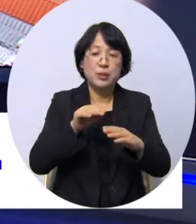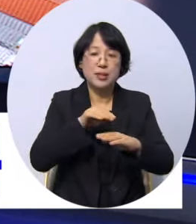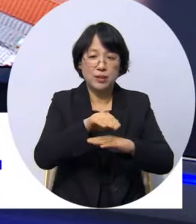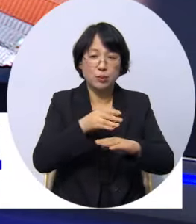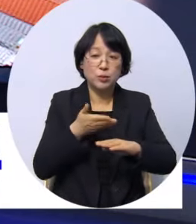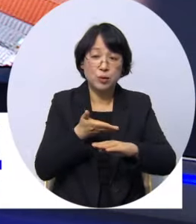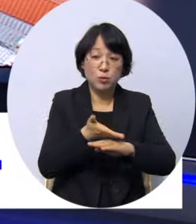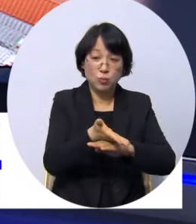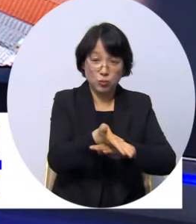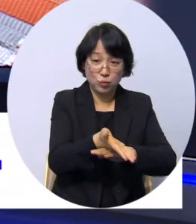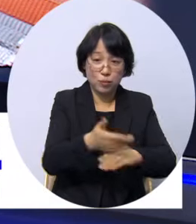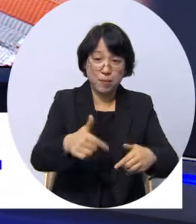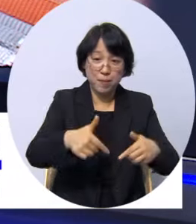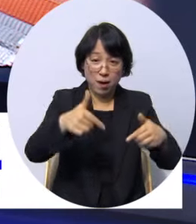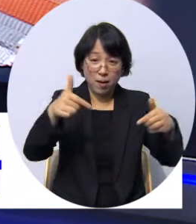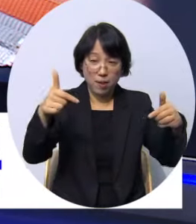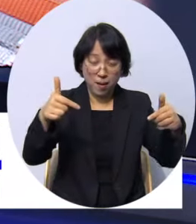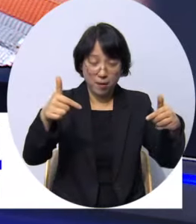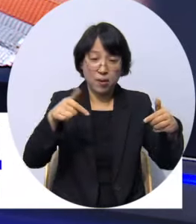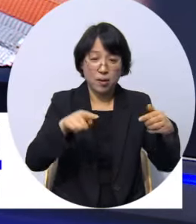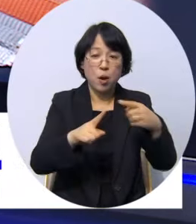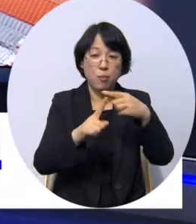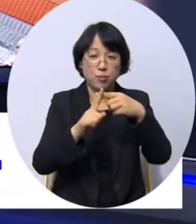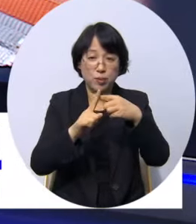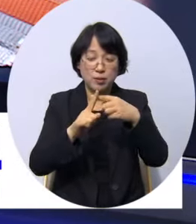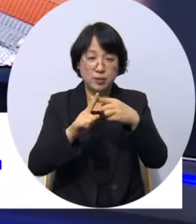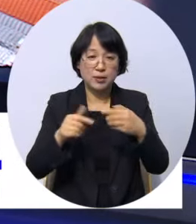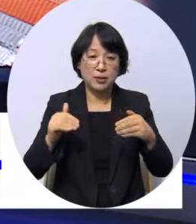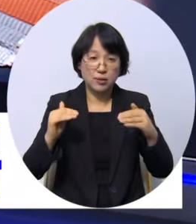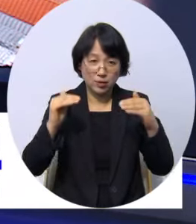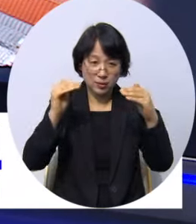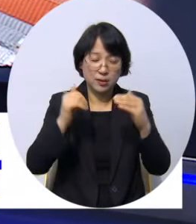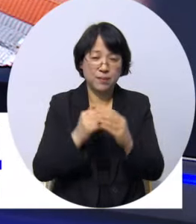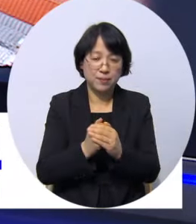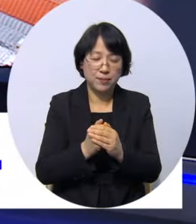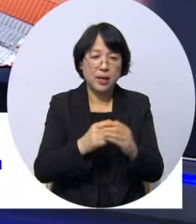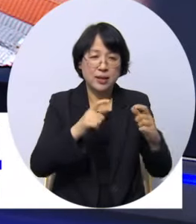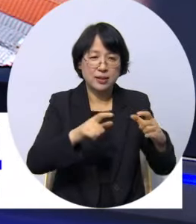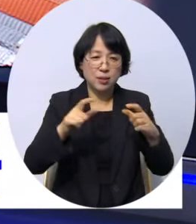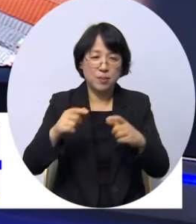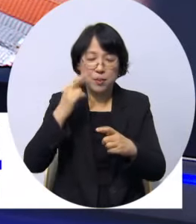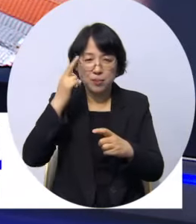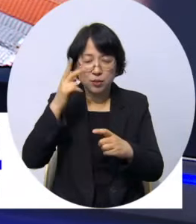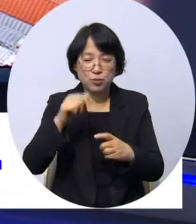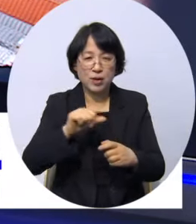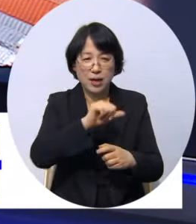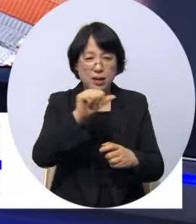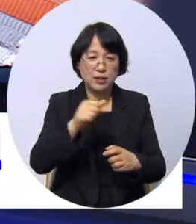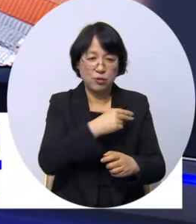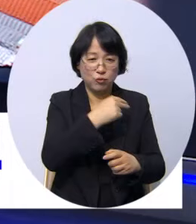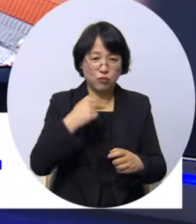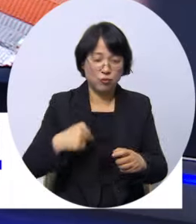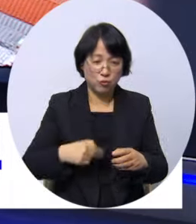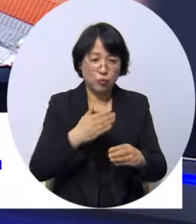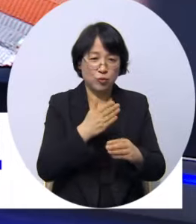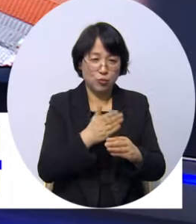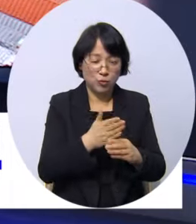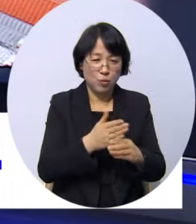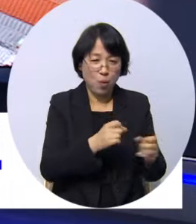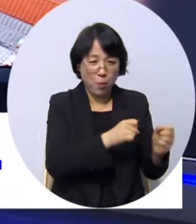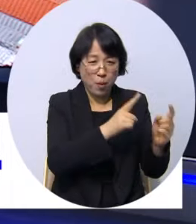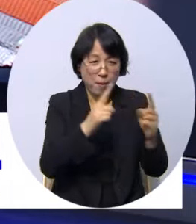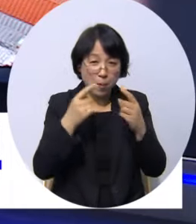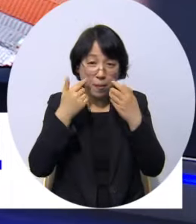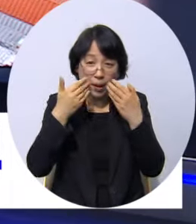등의 수출 회복세가 플러스 성장을 견인했고 지역별로는 미국과 동남아 중국을 중심으로 뚜렷한 회복세가